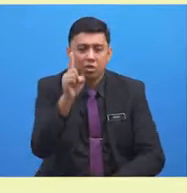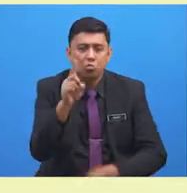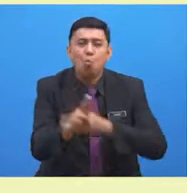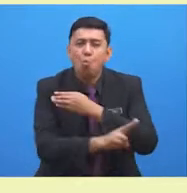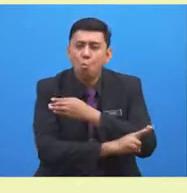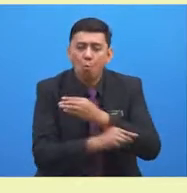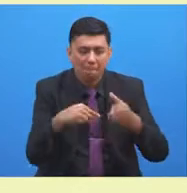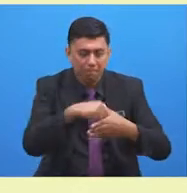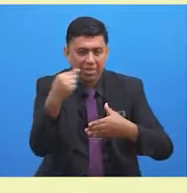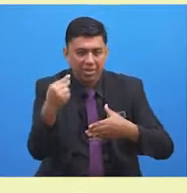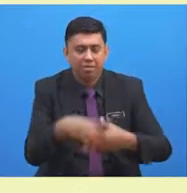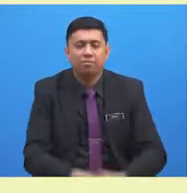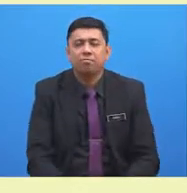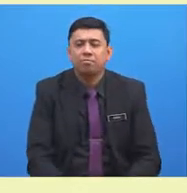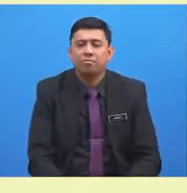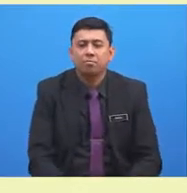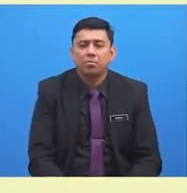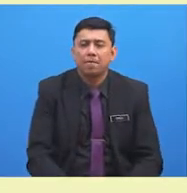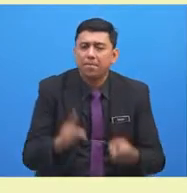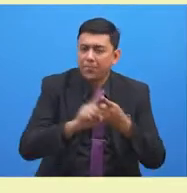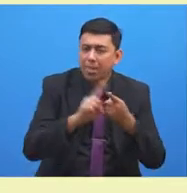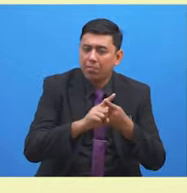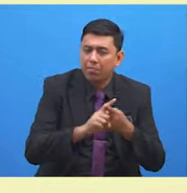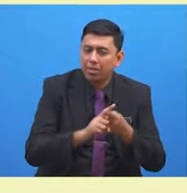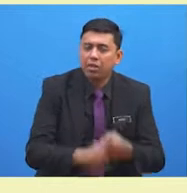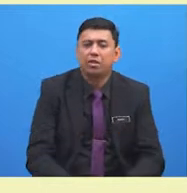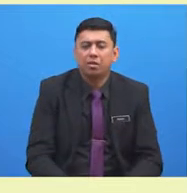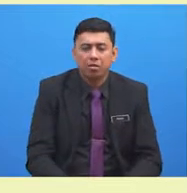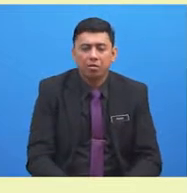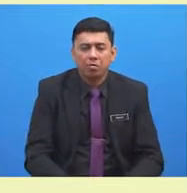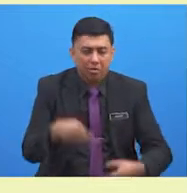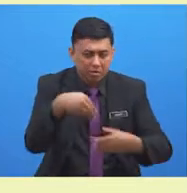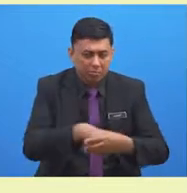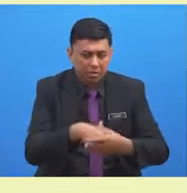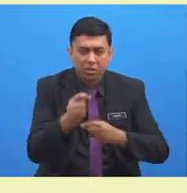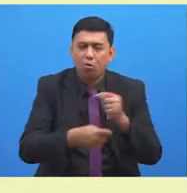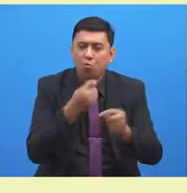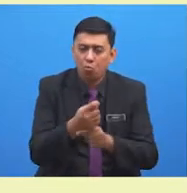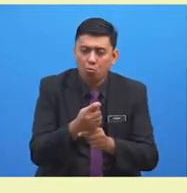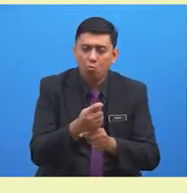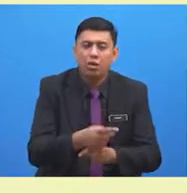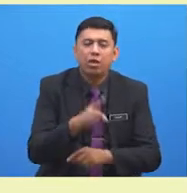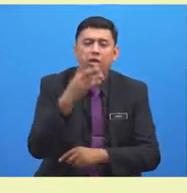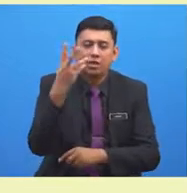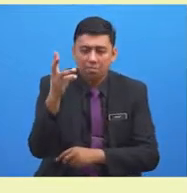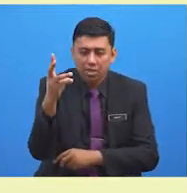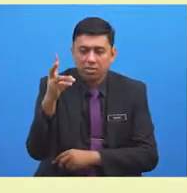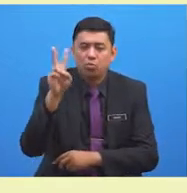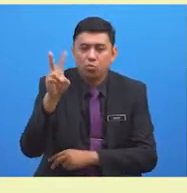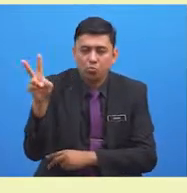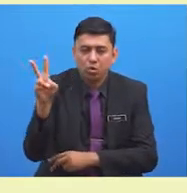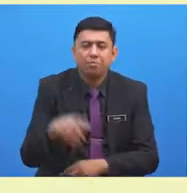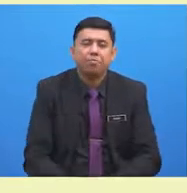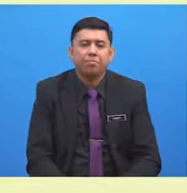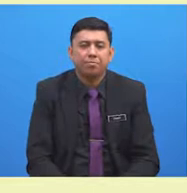gas. Hukum ini pertama kali disarankan dalam tahun 1662 oleh